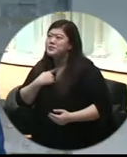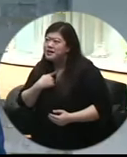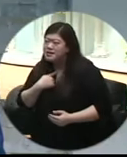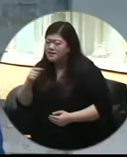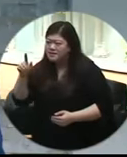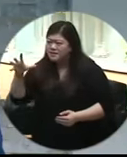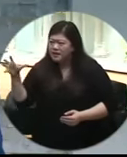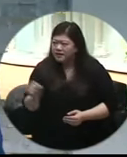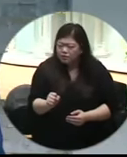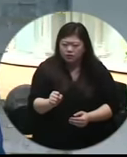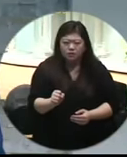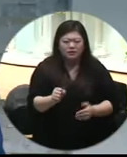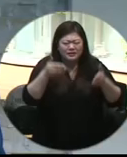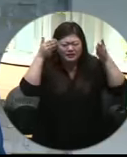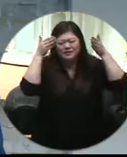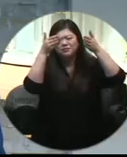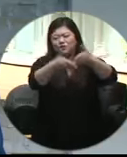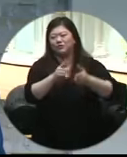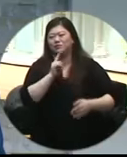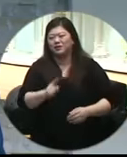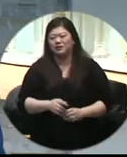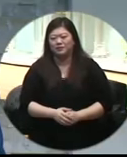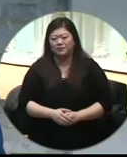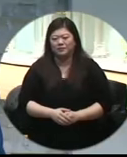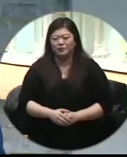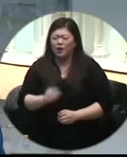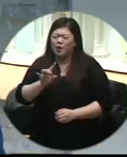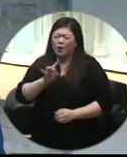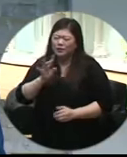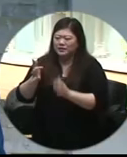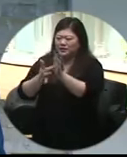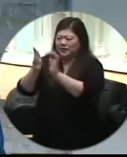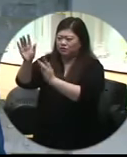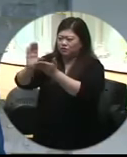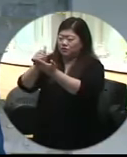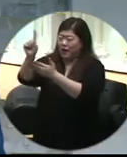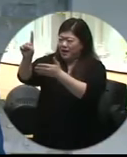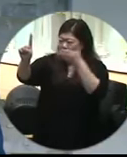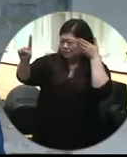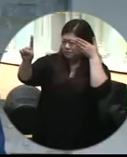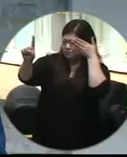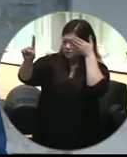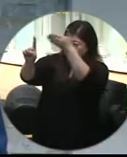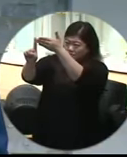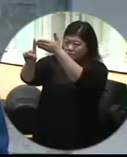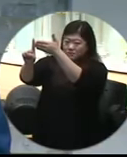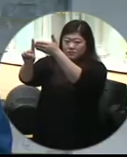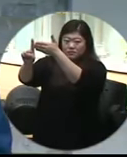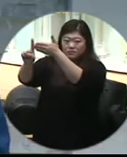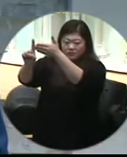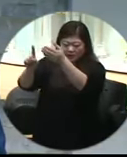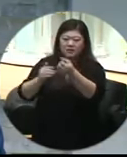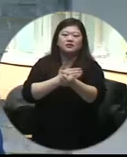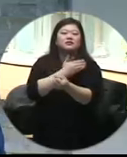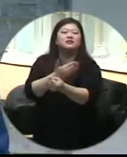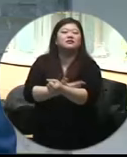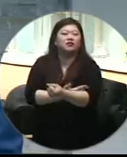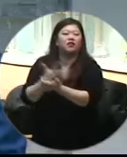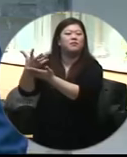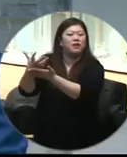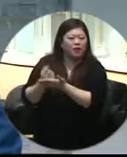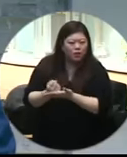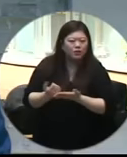되라고 하는 메시지예요. 오직 그리스도만을 바라보고 그 능력을 힘입어서 이제 사역을